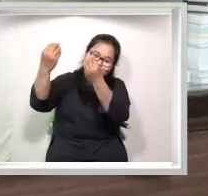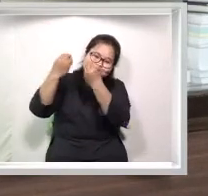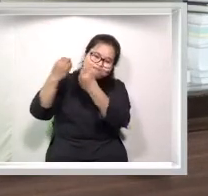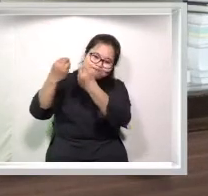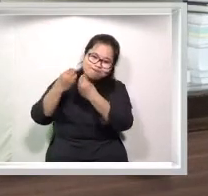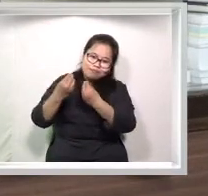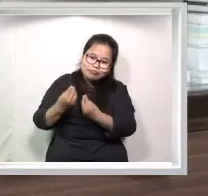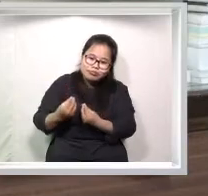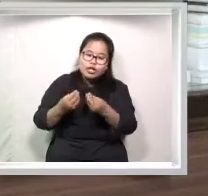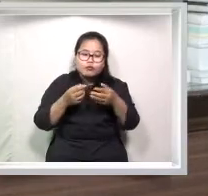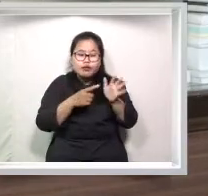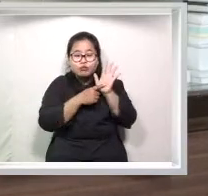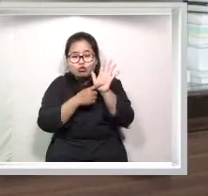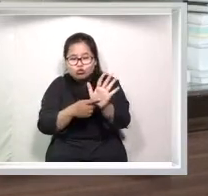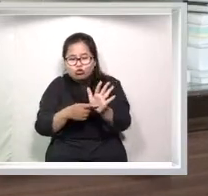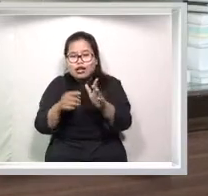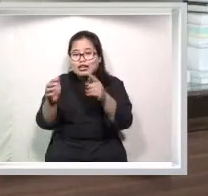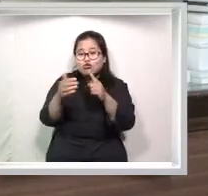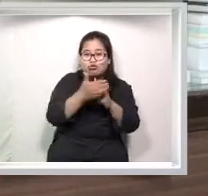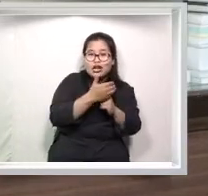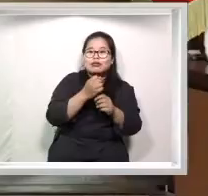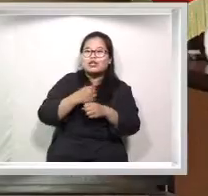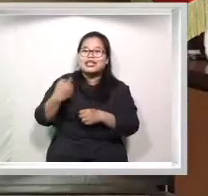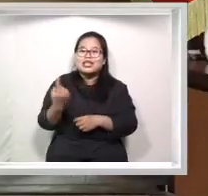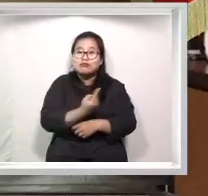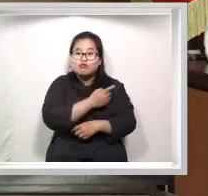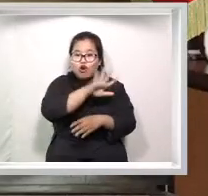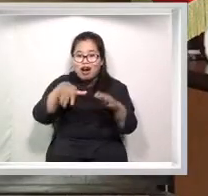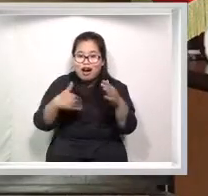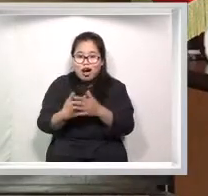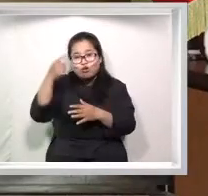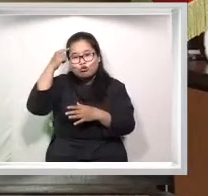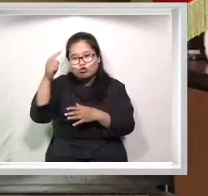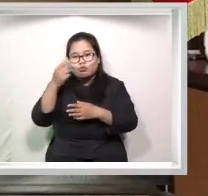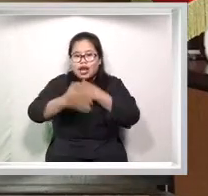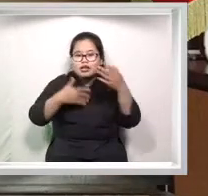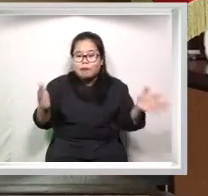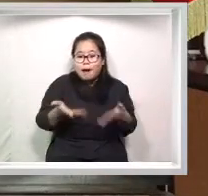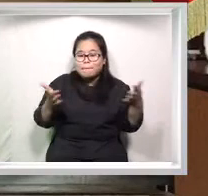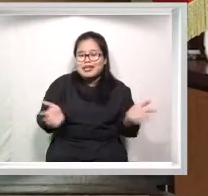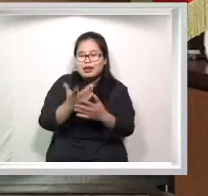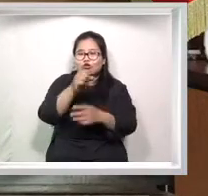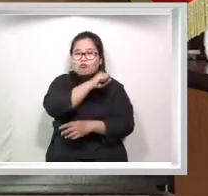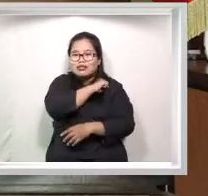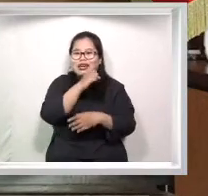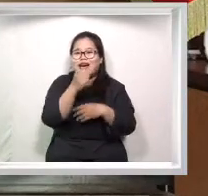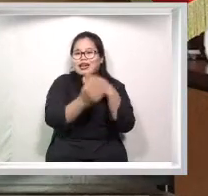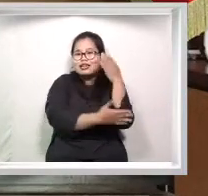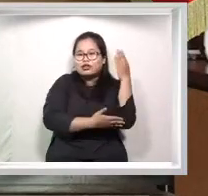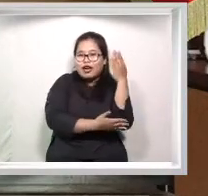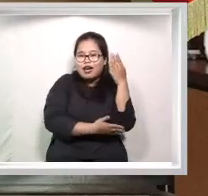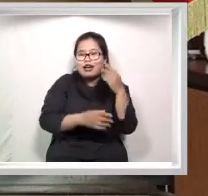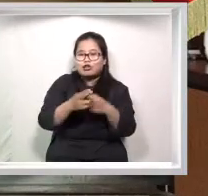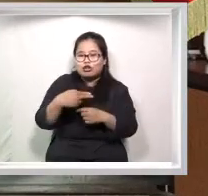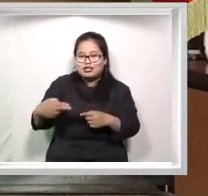memberikan bimbingan, petunjuk dan lindungannya kepada kita sekalian dalam melanjutkan pengabdian kepada bangsa dan negara kesatuan